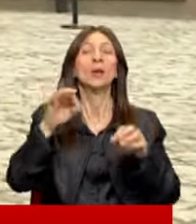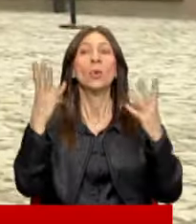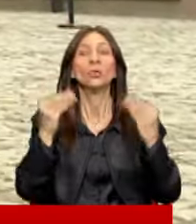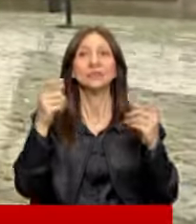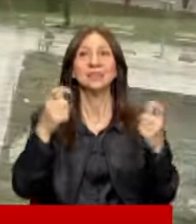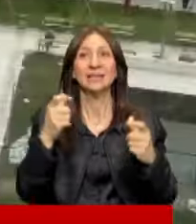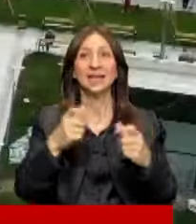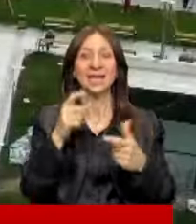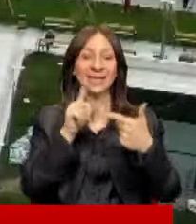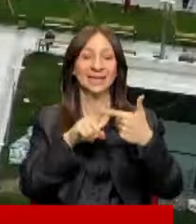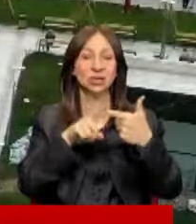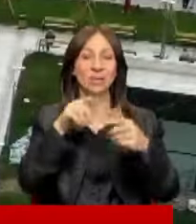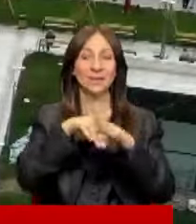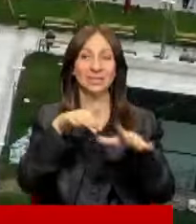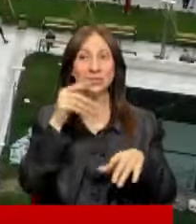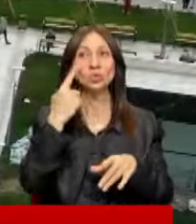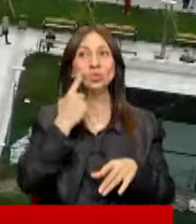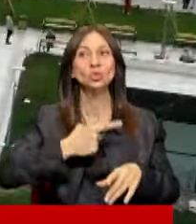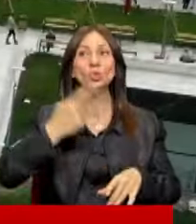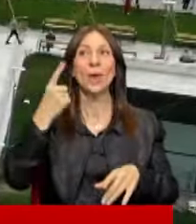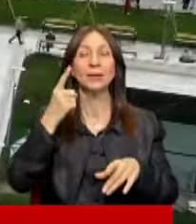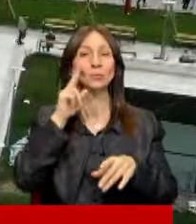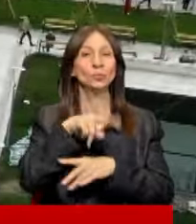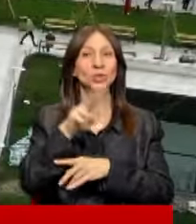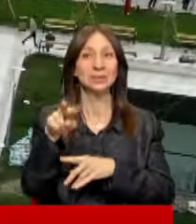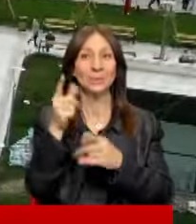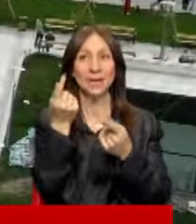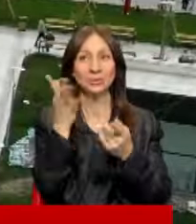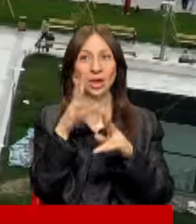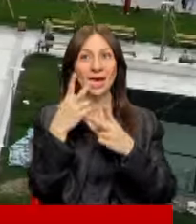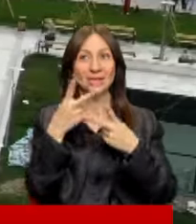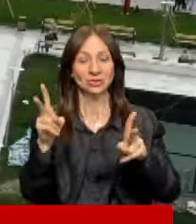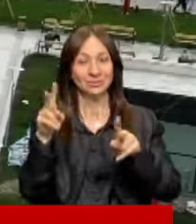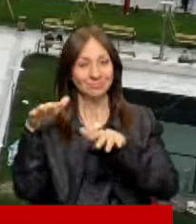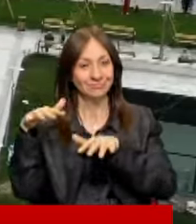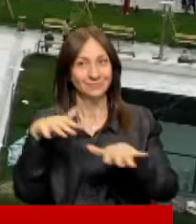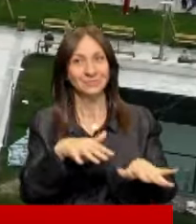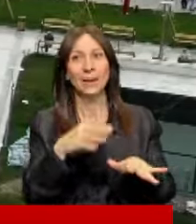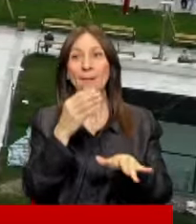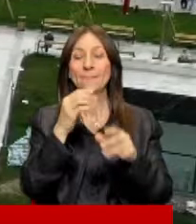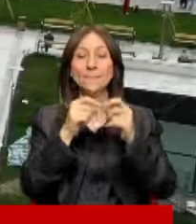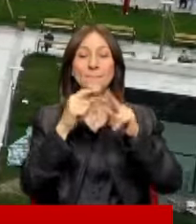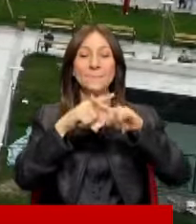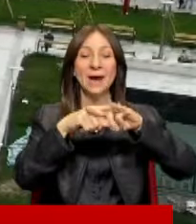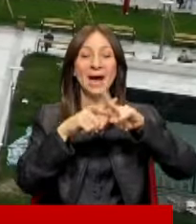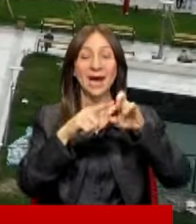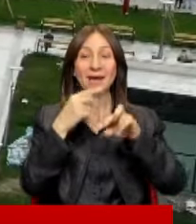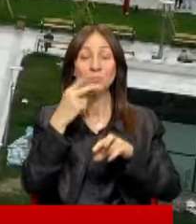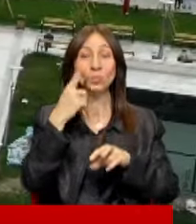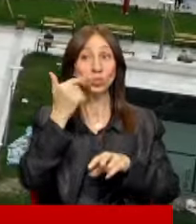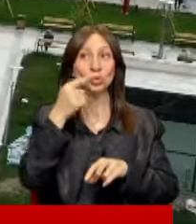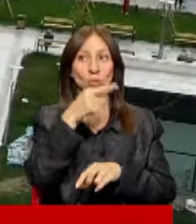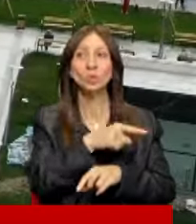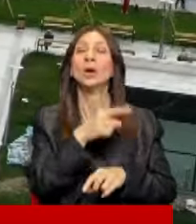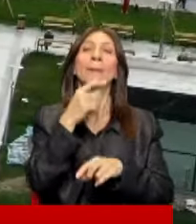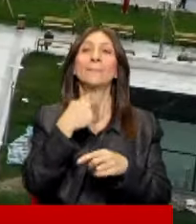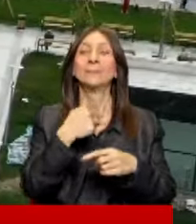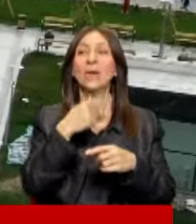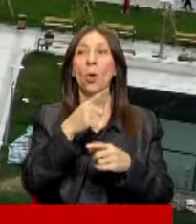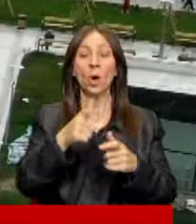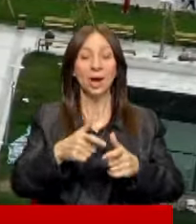yerde 2. Meclis Cumhuriyet Müzesi, artık birazdan içeriye gireceğiz. Bağır Çakıran Cumhuriyet Müzesi'nin müdürü bize